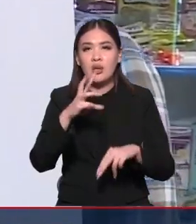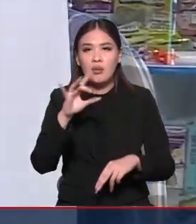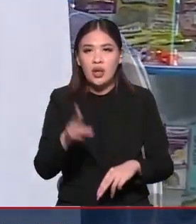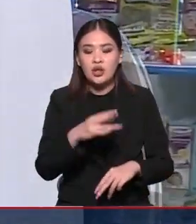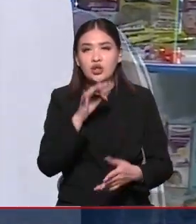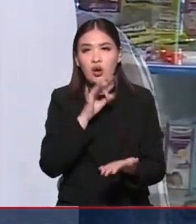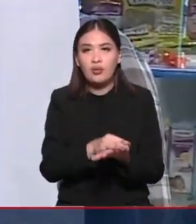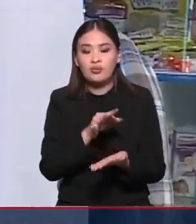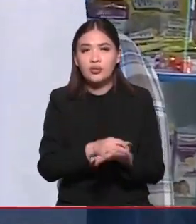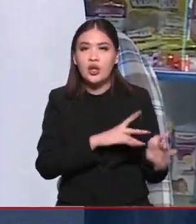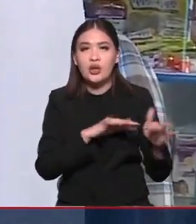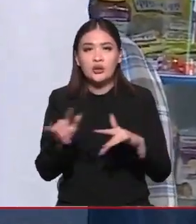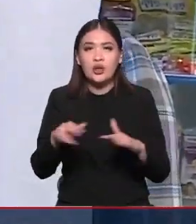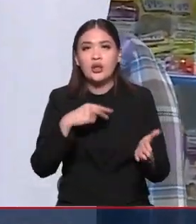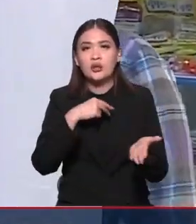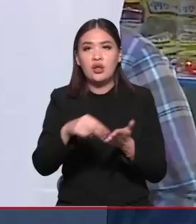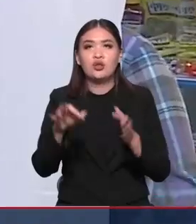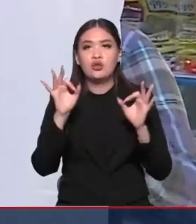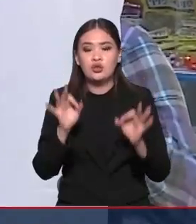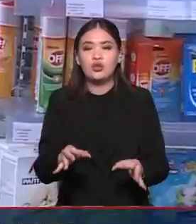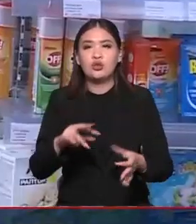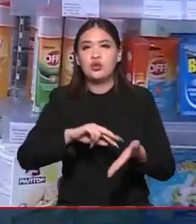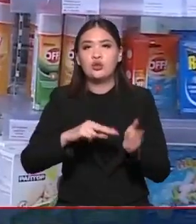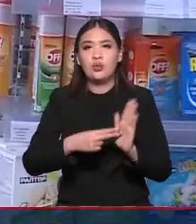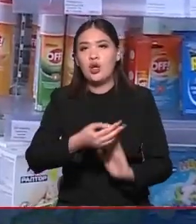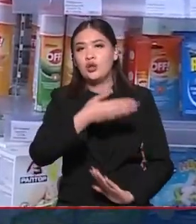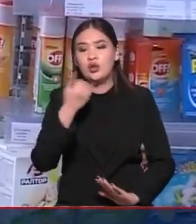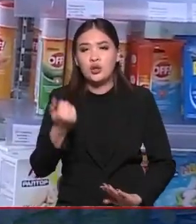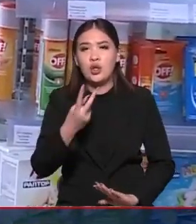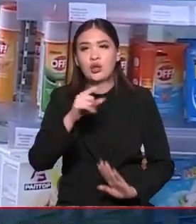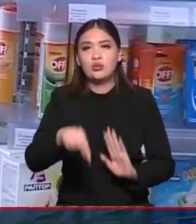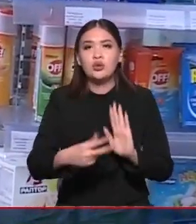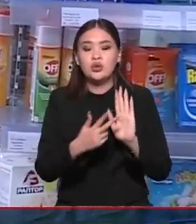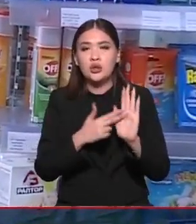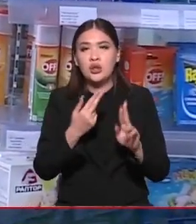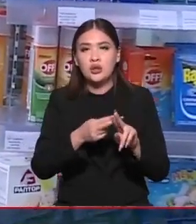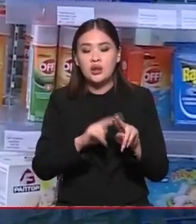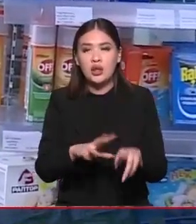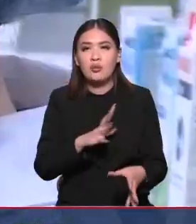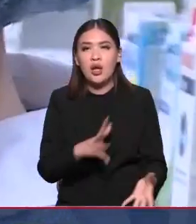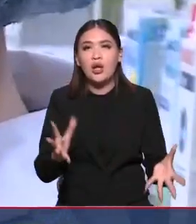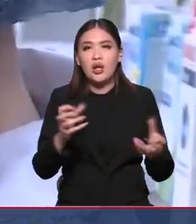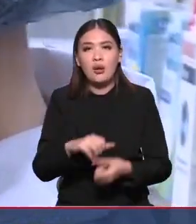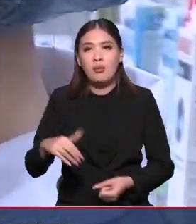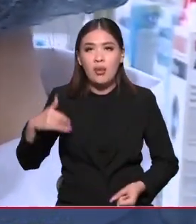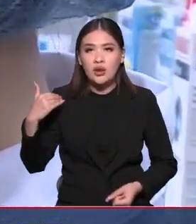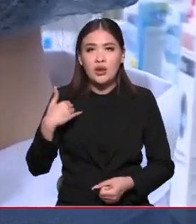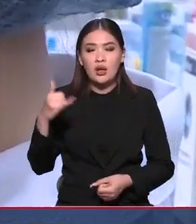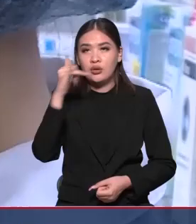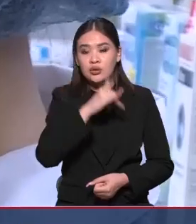жауапты мекемелер дәрі сатып алуды дұрыс жоспарламайды. Соның кесірінен 2,8 миллиард теңгеге алынған препараттар пайдаға аспай тұр.